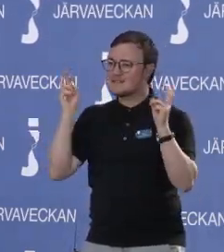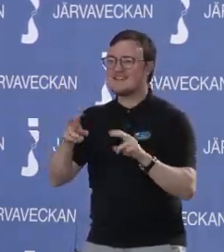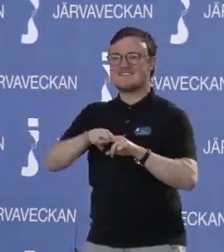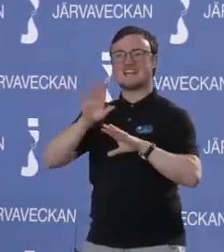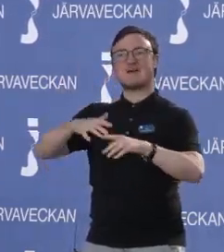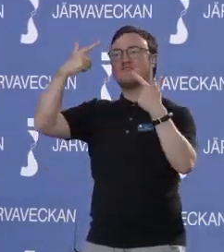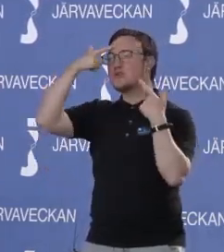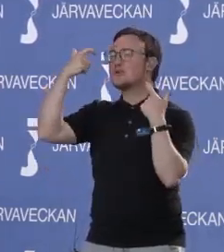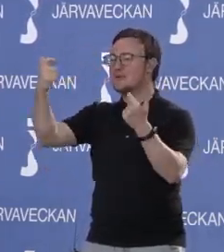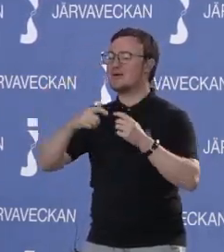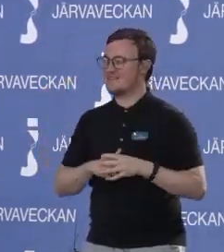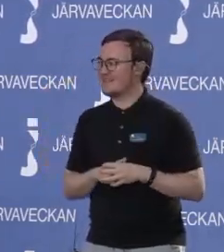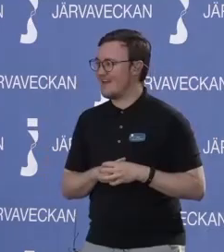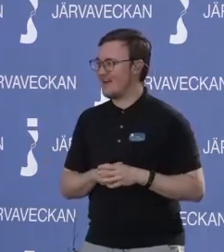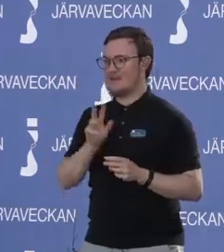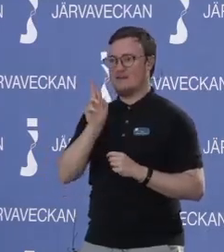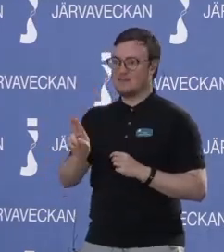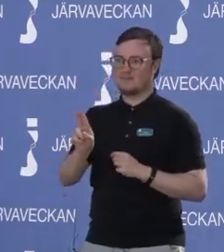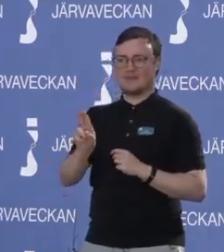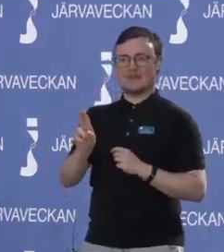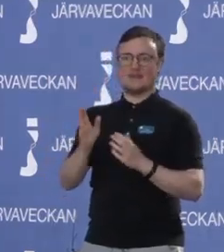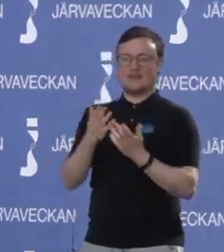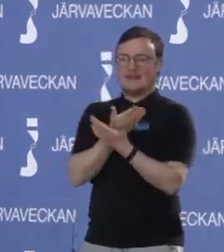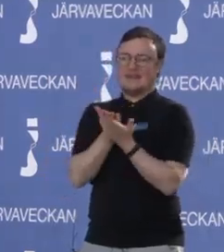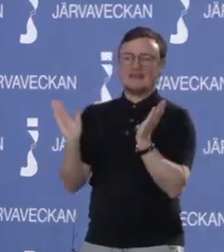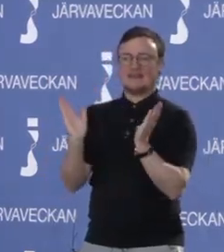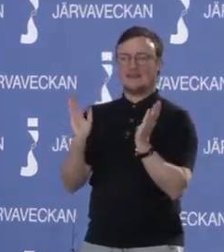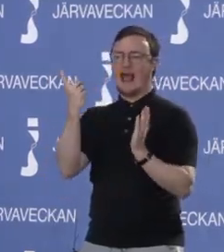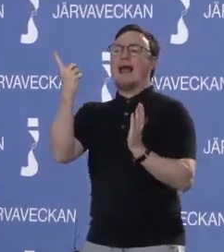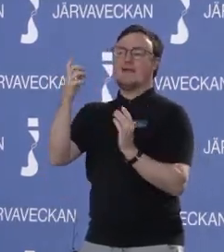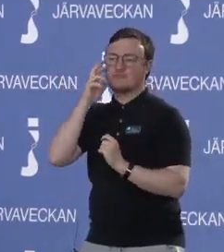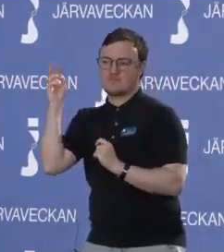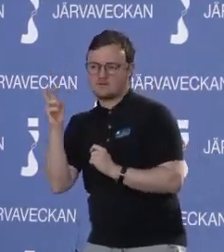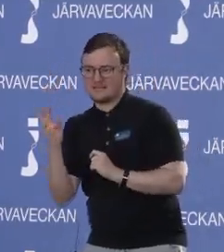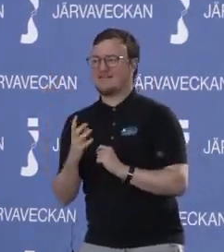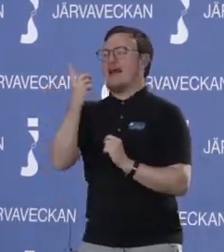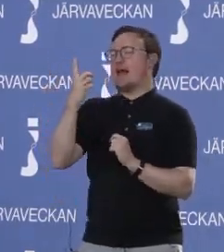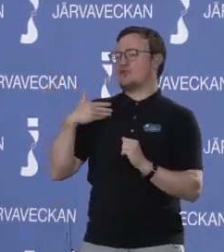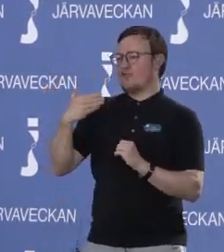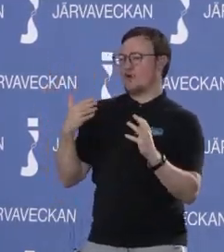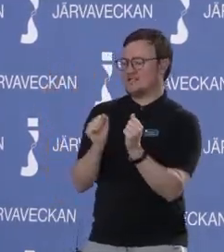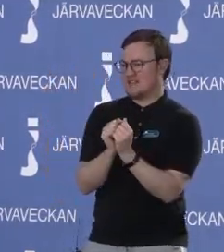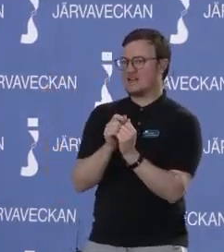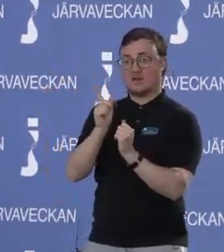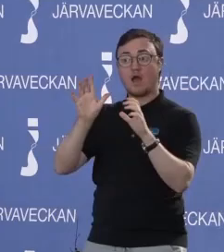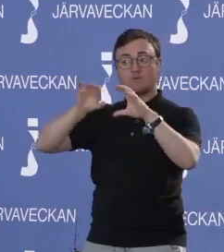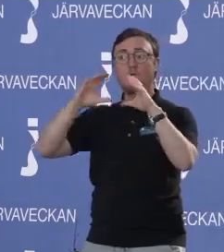att det inte är en särskild vinkel eller inte ett särskilt förhållningssätt. Det är också en global plattform som